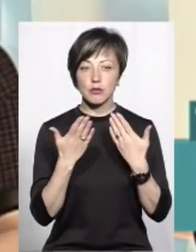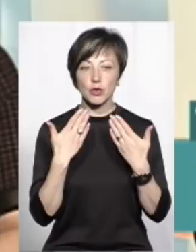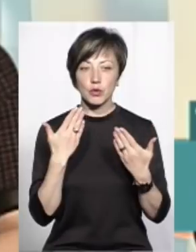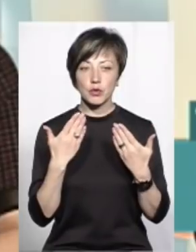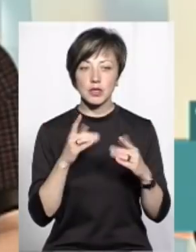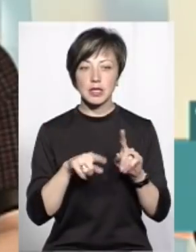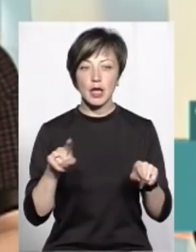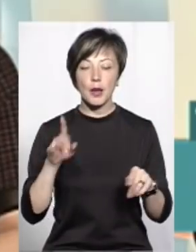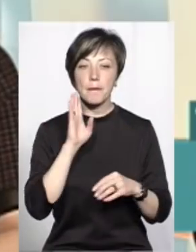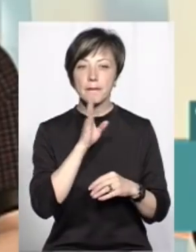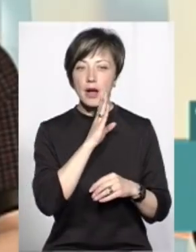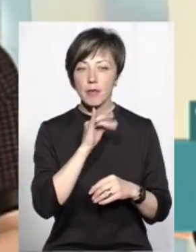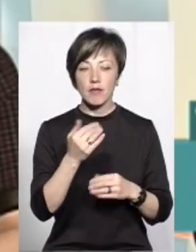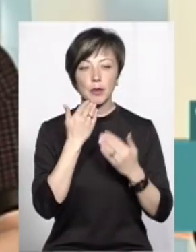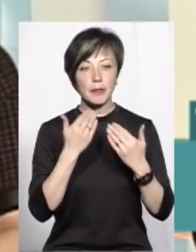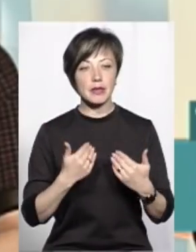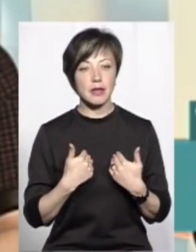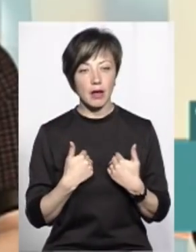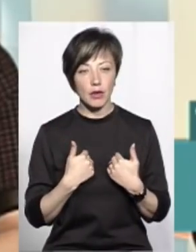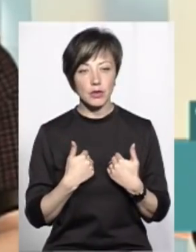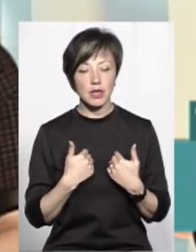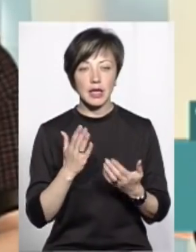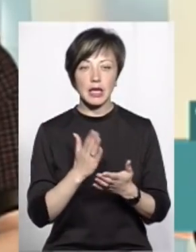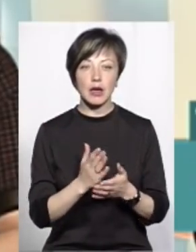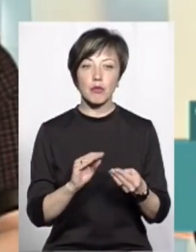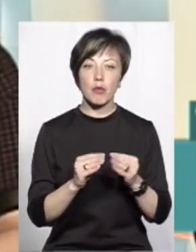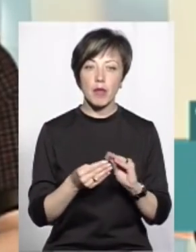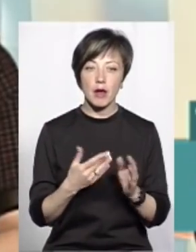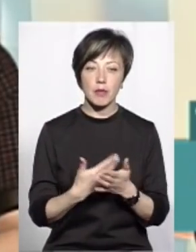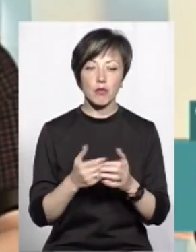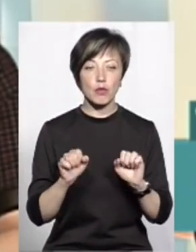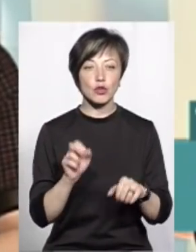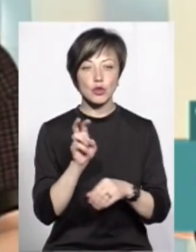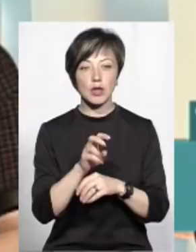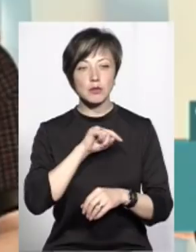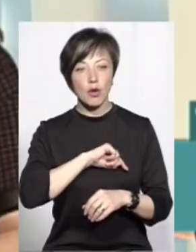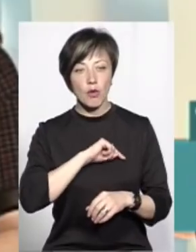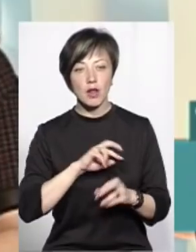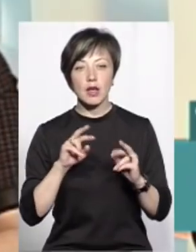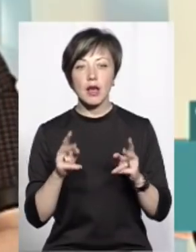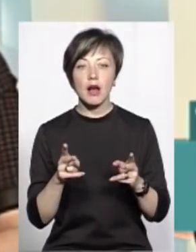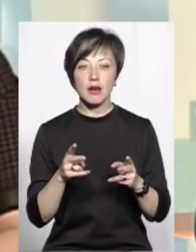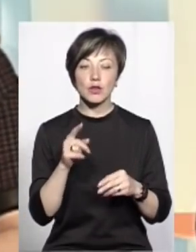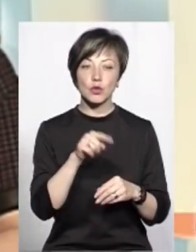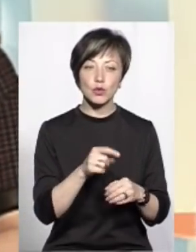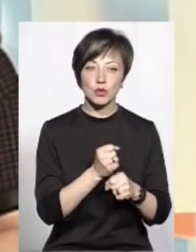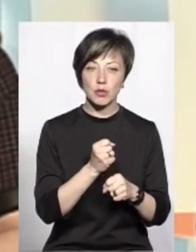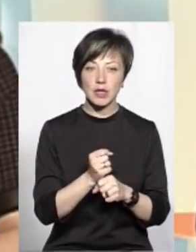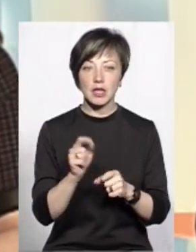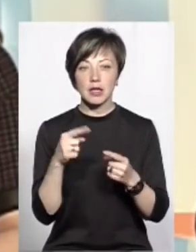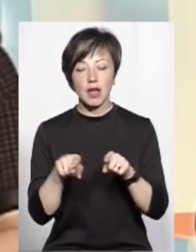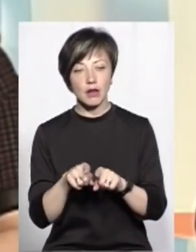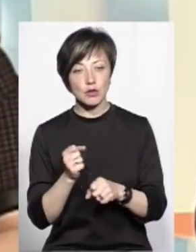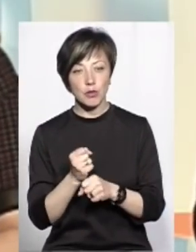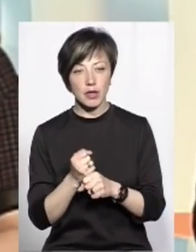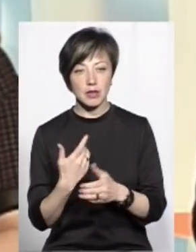деякими мамами, і вони мене питають, там, от є якась проблема, там, можу сходити до психолога, як би ви тут поступили, як би так